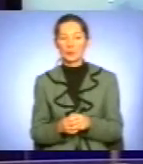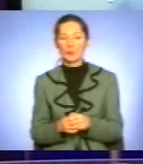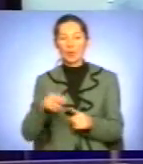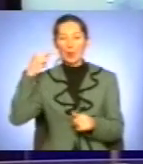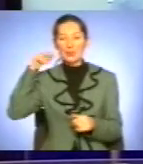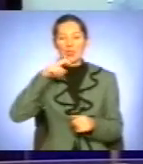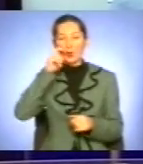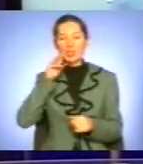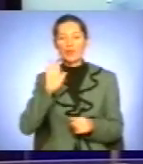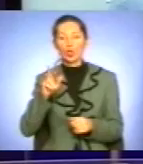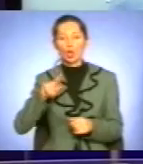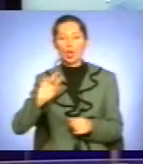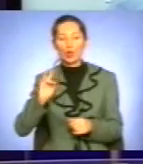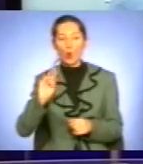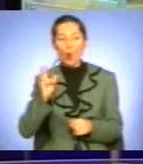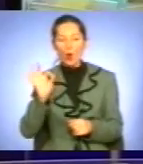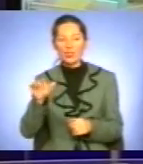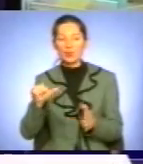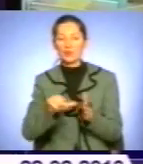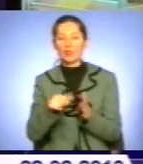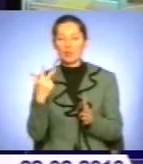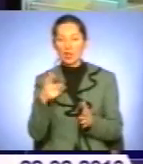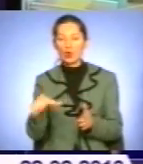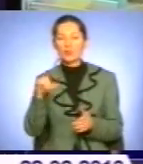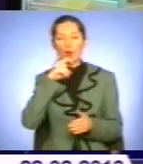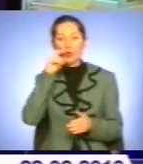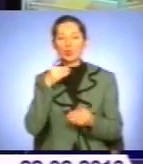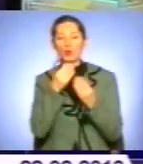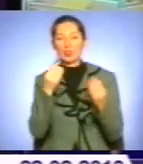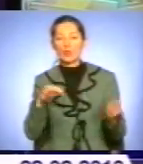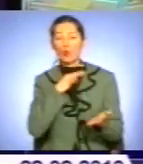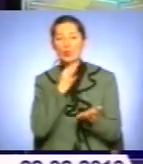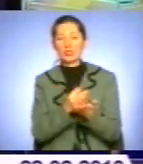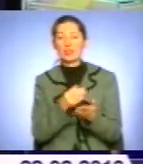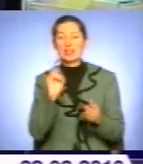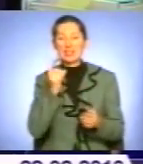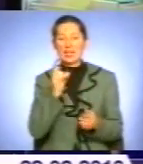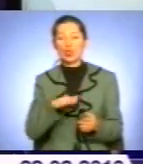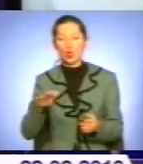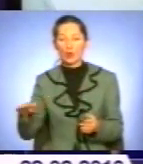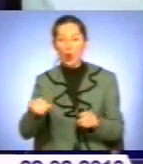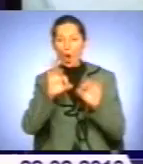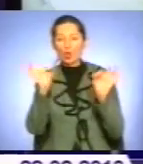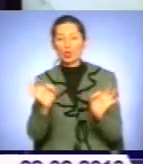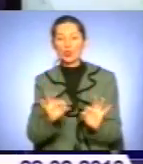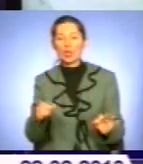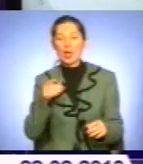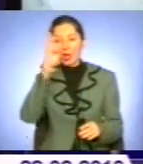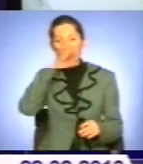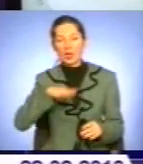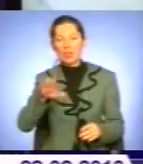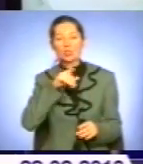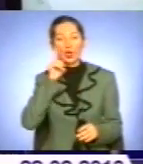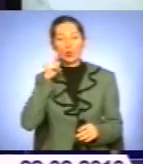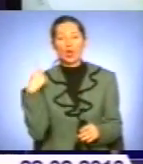Президент України Віктор Янукович відвідав третю всеукраїнську виставку «Звіт дитячої творчості «Країна юних майстрів». Нинішня